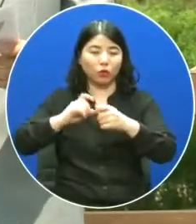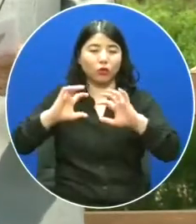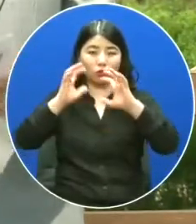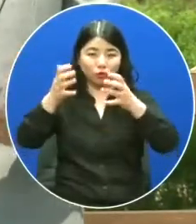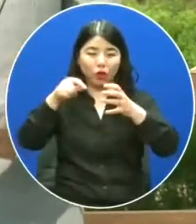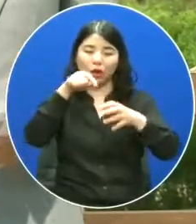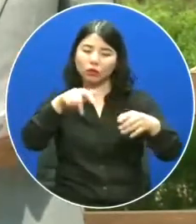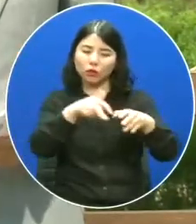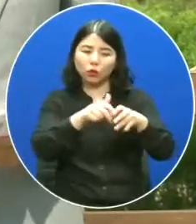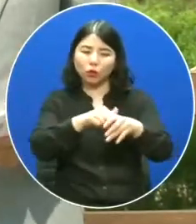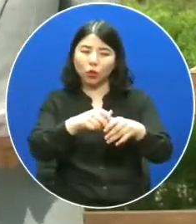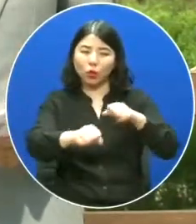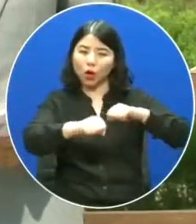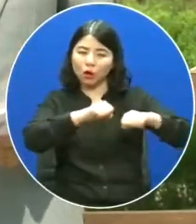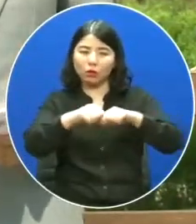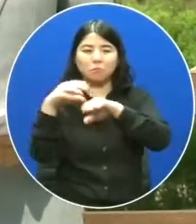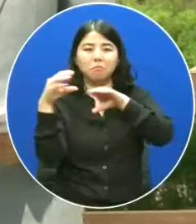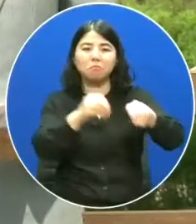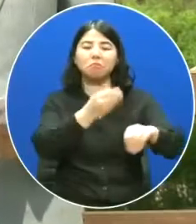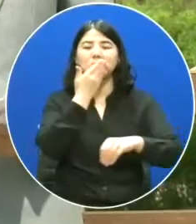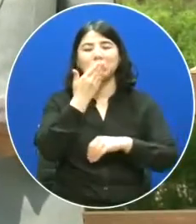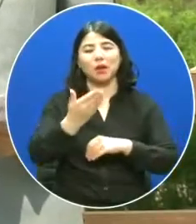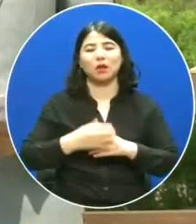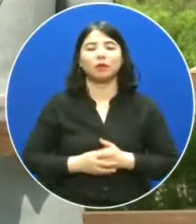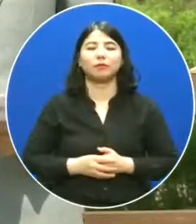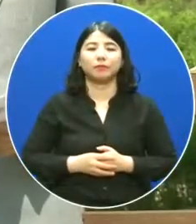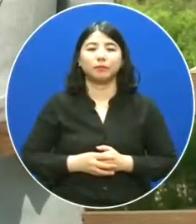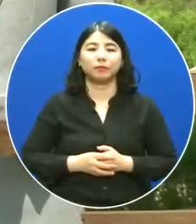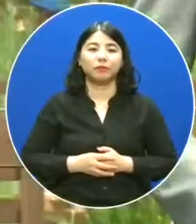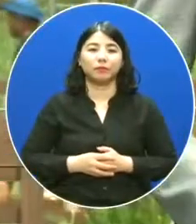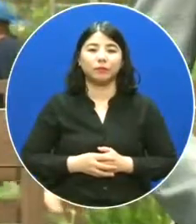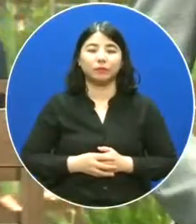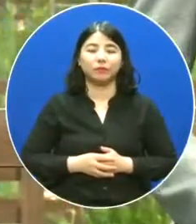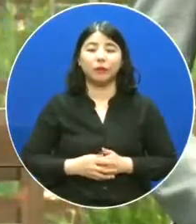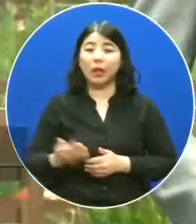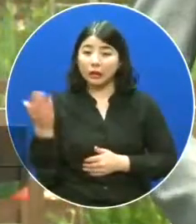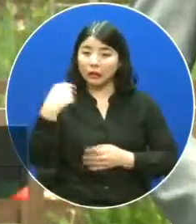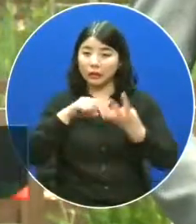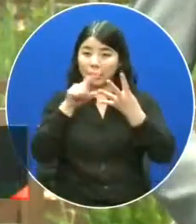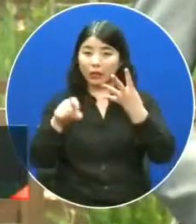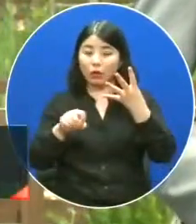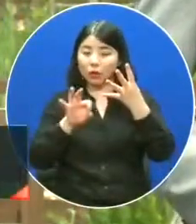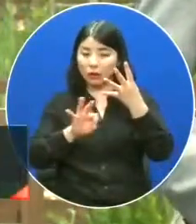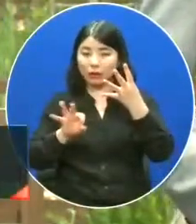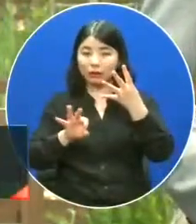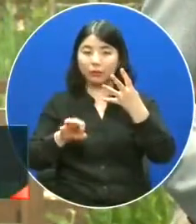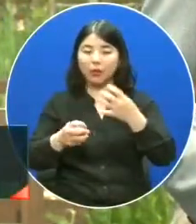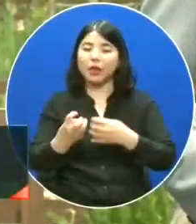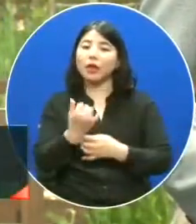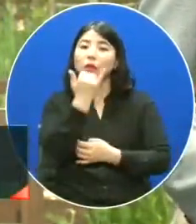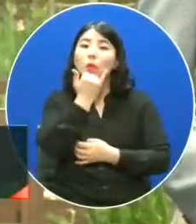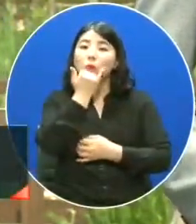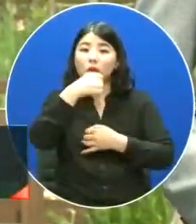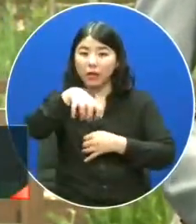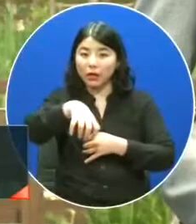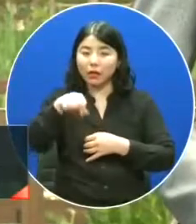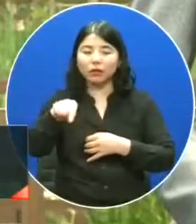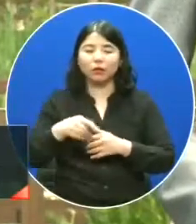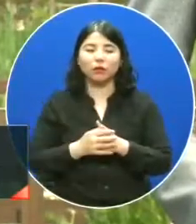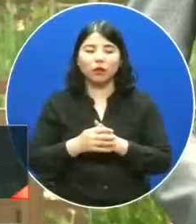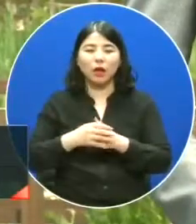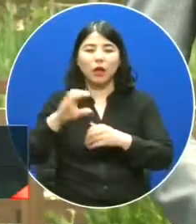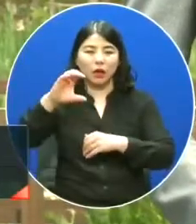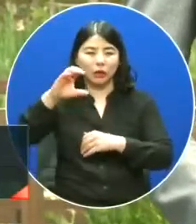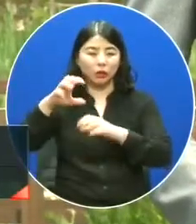해당 종교 행위를 제한할 수 있다는 의미일 것입니다. 지난 4월 10일 베를린의 한 가톨릭